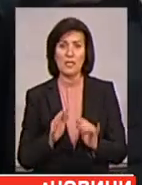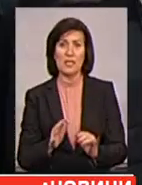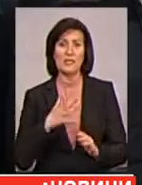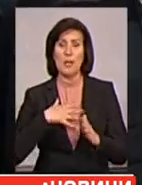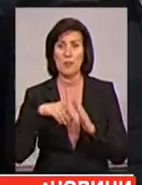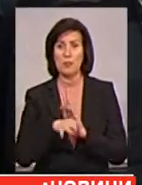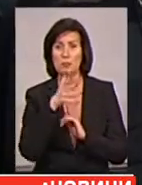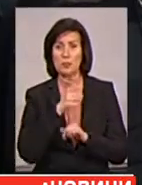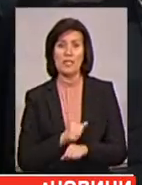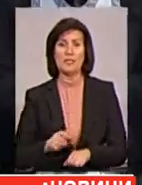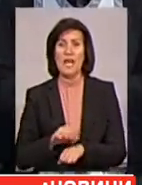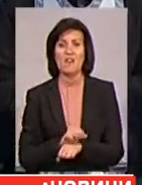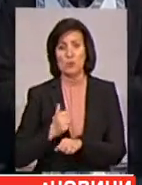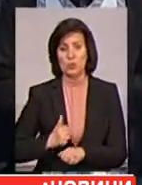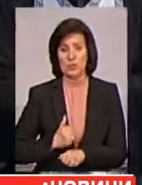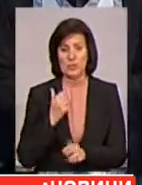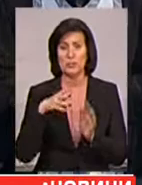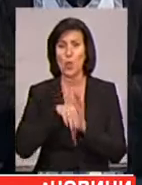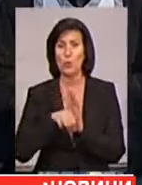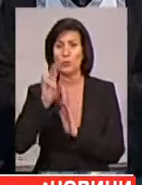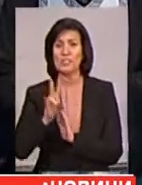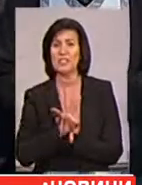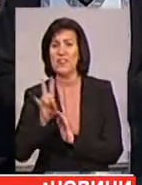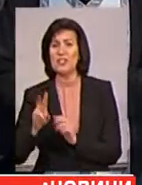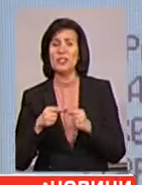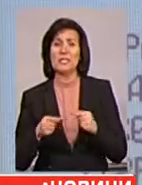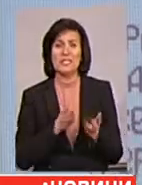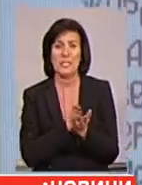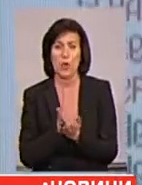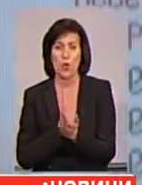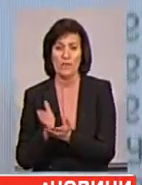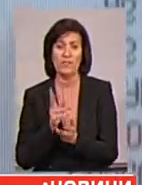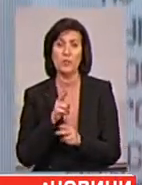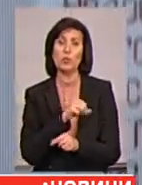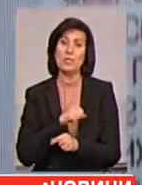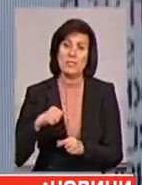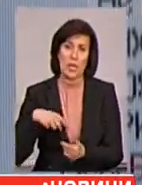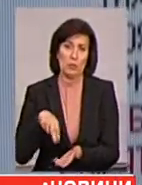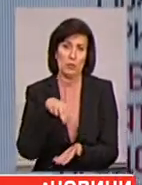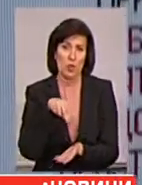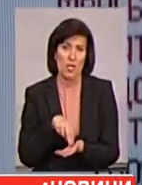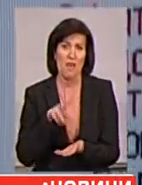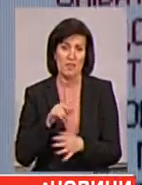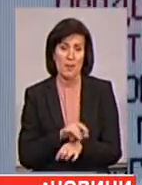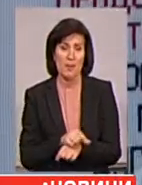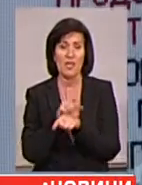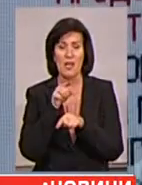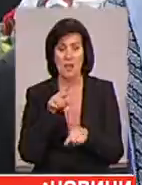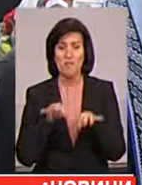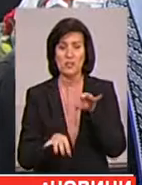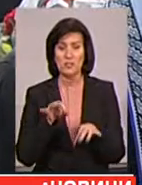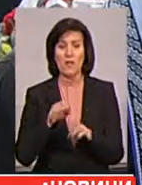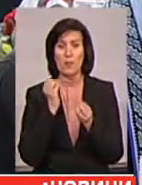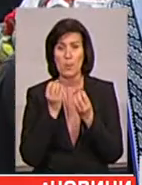Гідності. Долучилися священики різних конфесій, дехто й сам стояв на Майдані. Цей рушник отець Петро вишивав просто на барикадах.